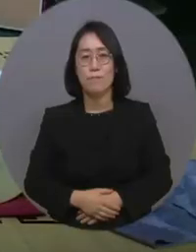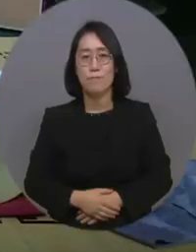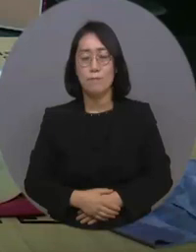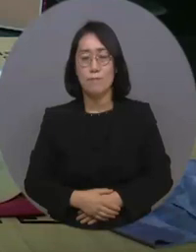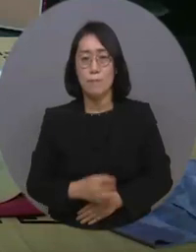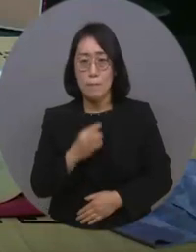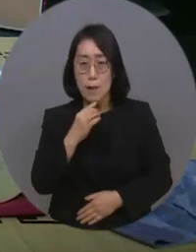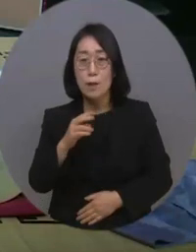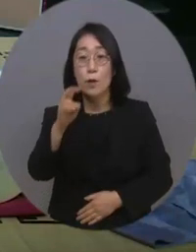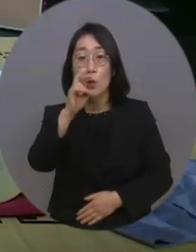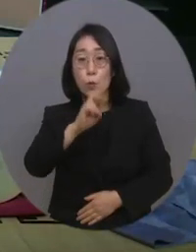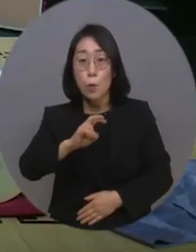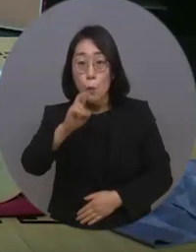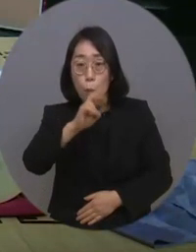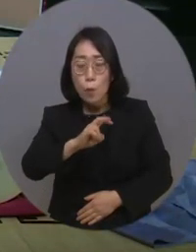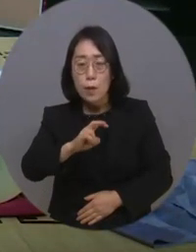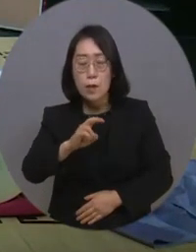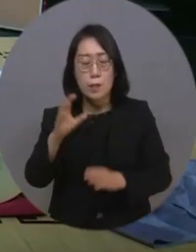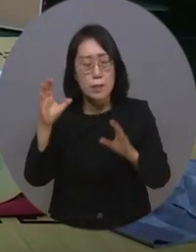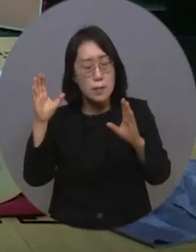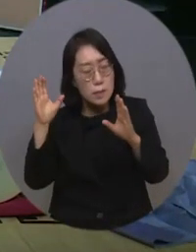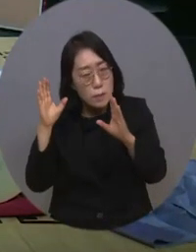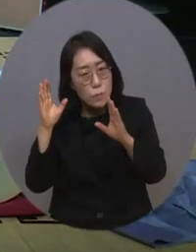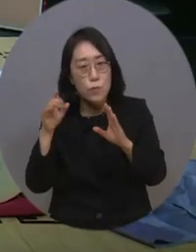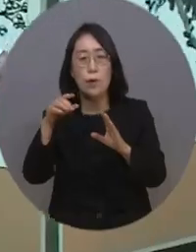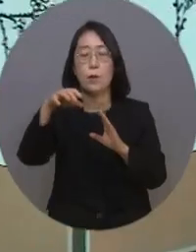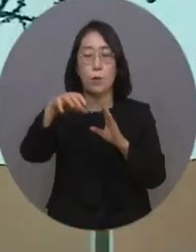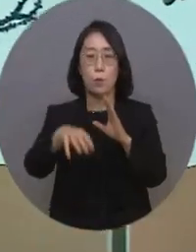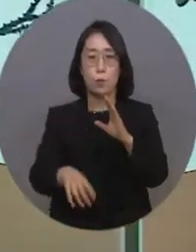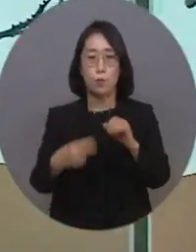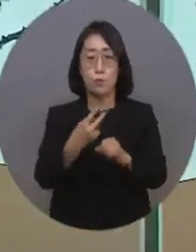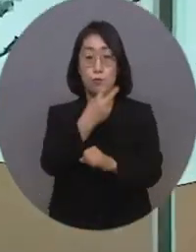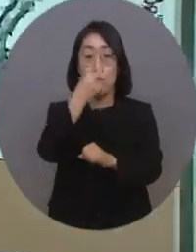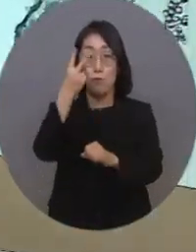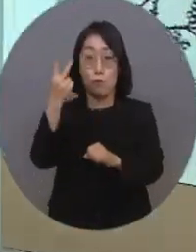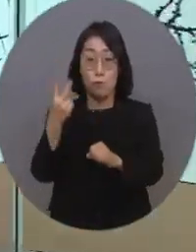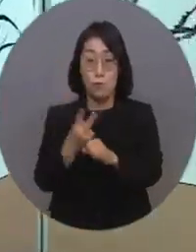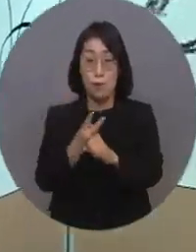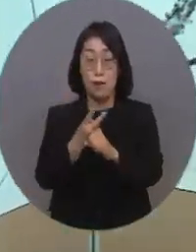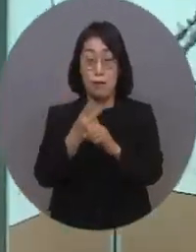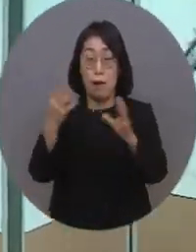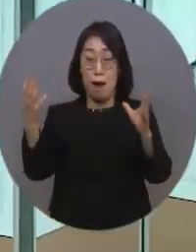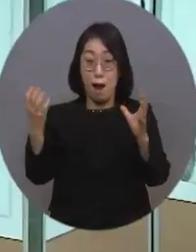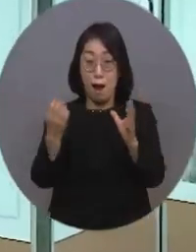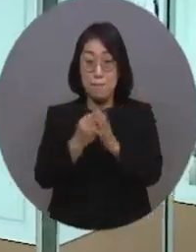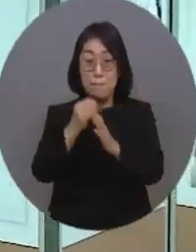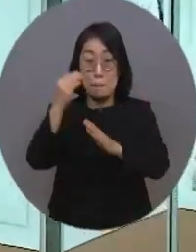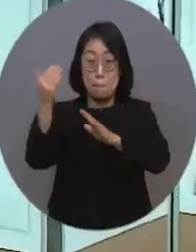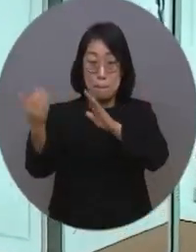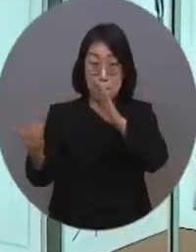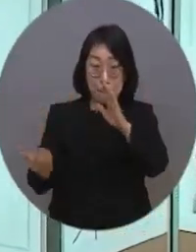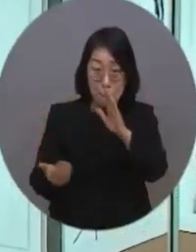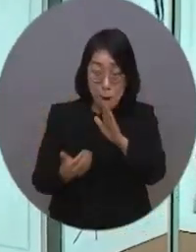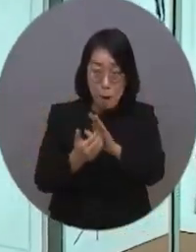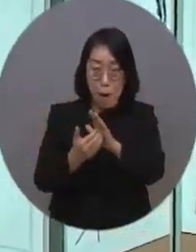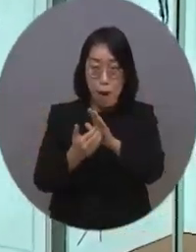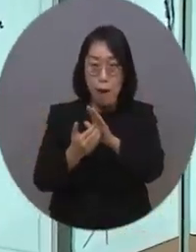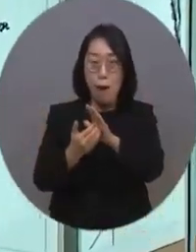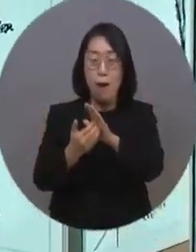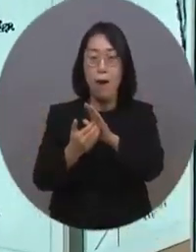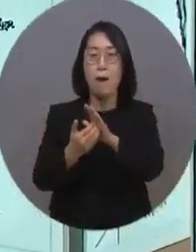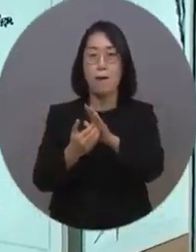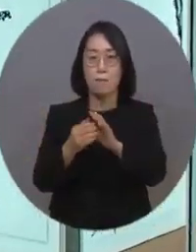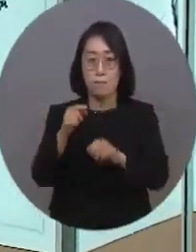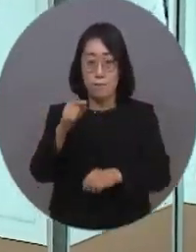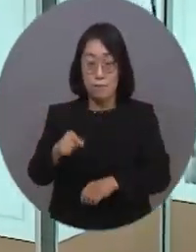오로지 소리꾼의 목소리로만 채우는 무대. 두 시간에 달하는 공연이 끝을 향하자 수군가는 절정을 향해